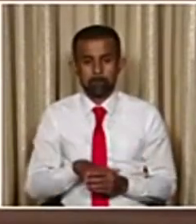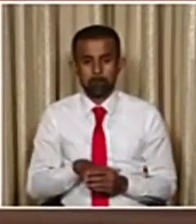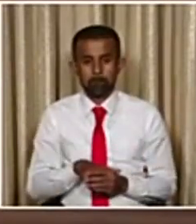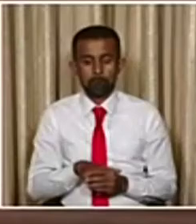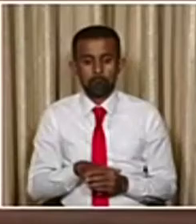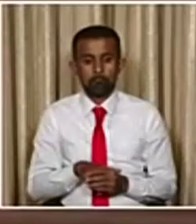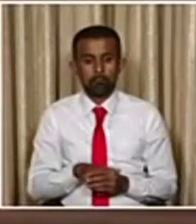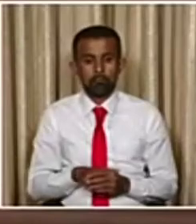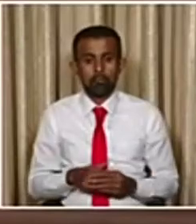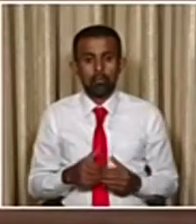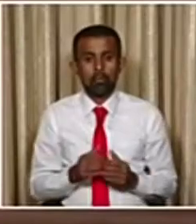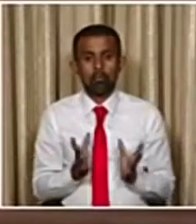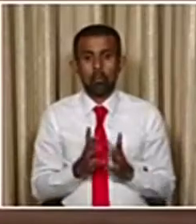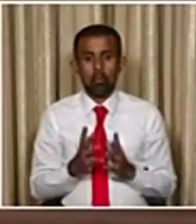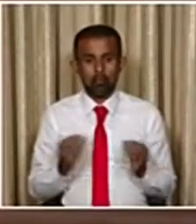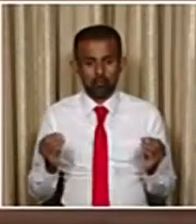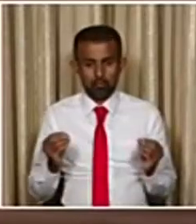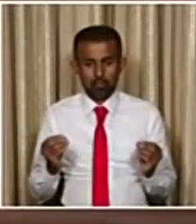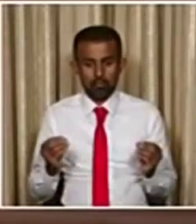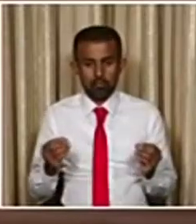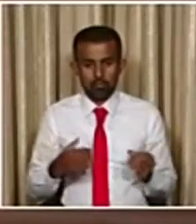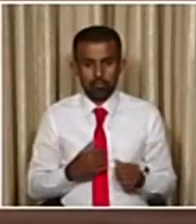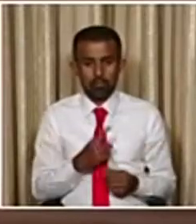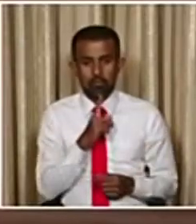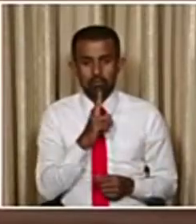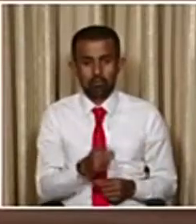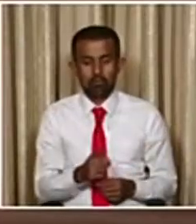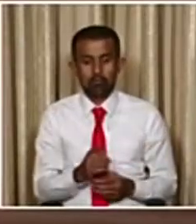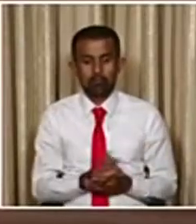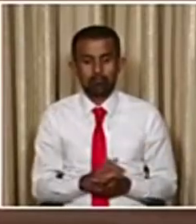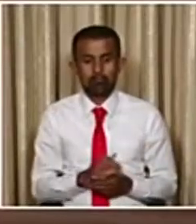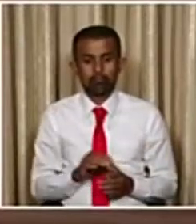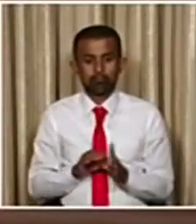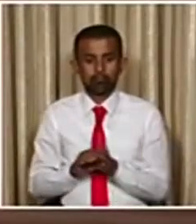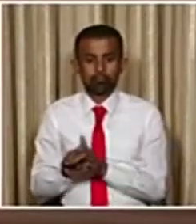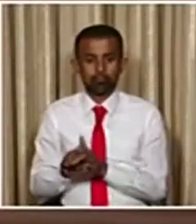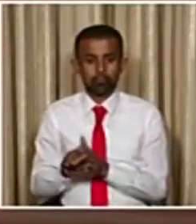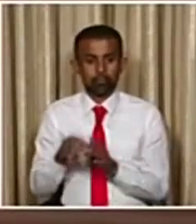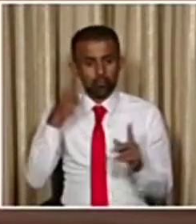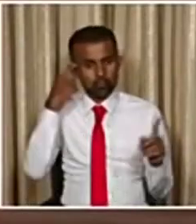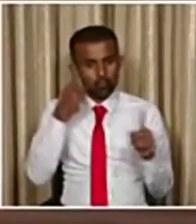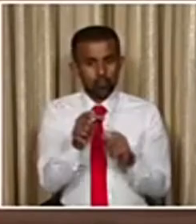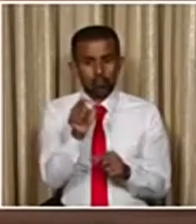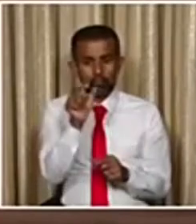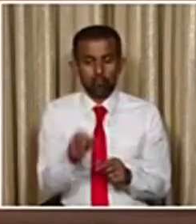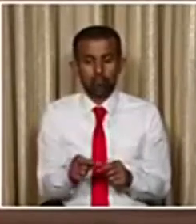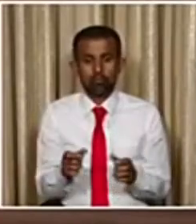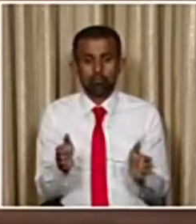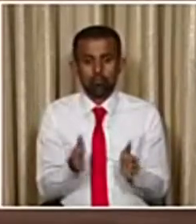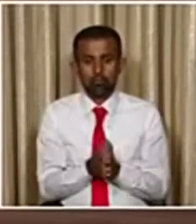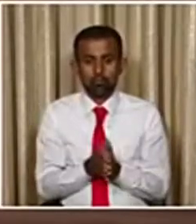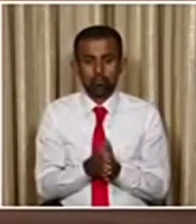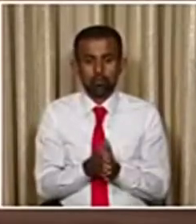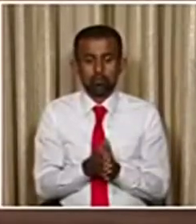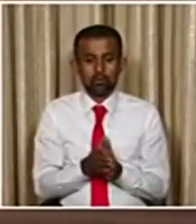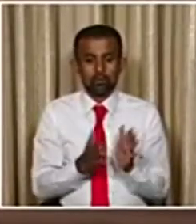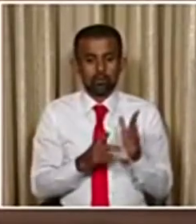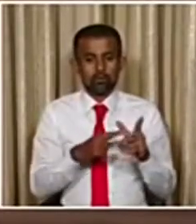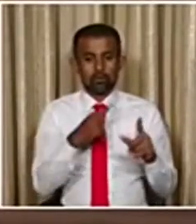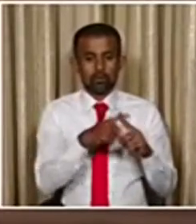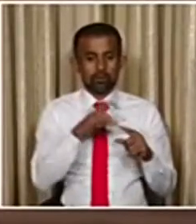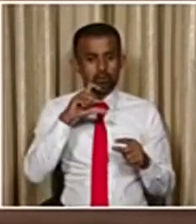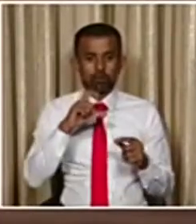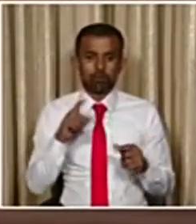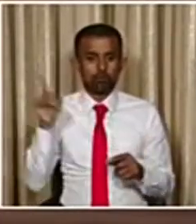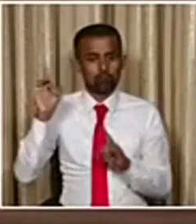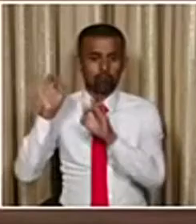හිඩැස් සියල්ල අපි අහුරලා තියෙනවා කියන කාරණේ මතක් කරන්න ඕනේ. කැසිනෝ සම්බන්ධව ඔබ වහන්සේ එක්ක මෙක්සිකෝවල එහෙම වුණා